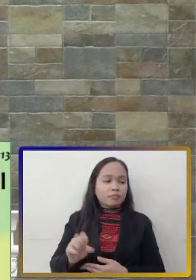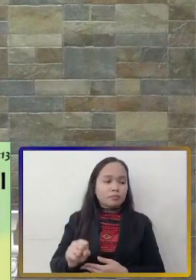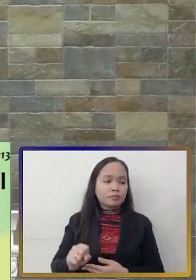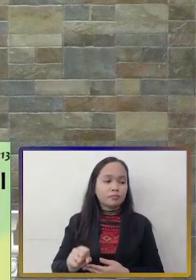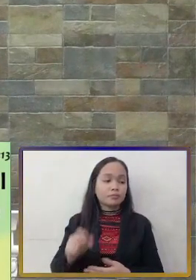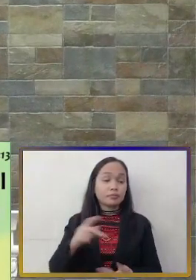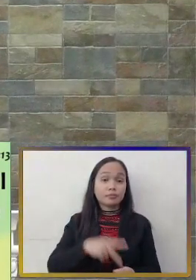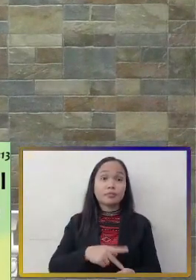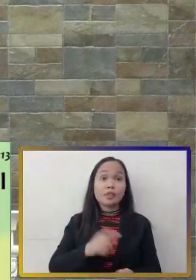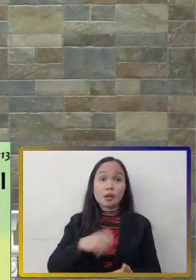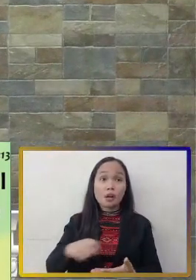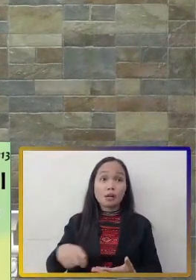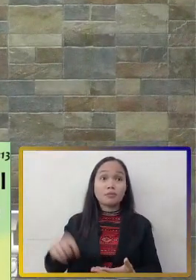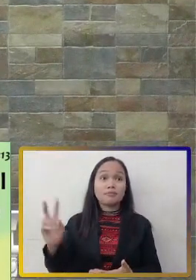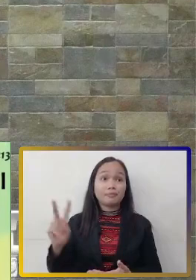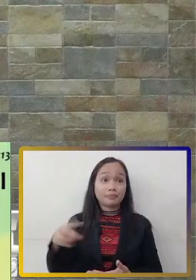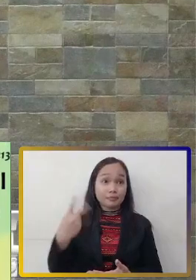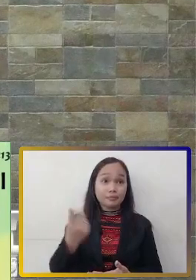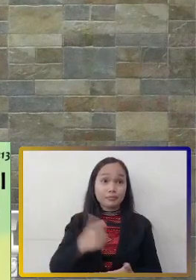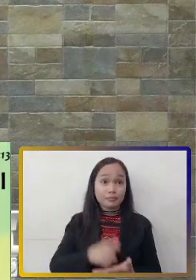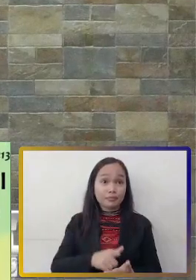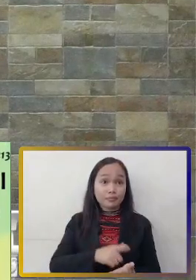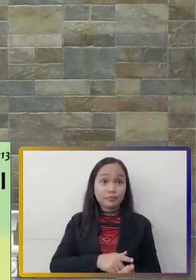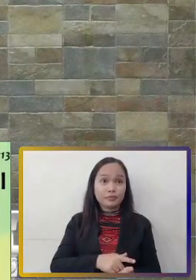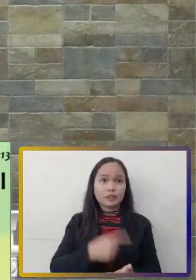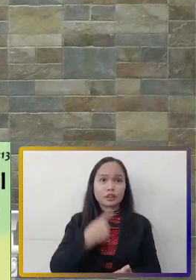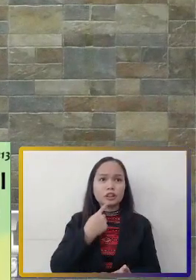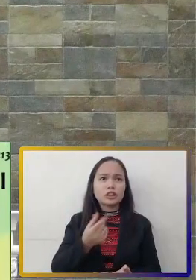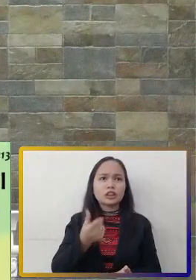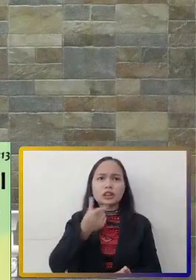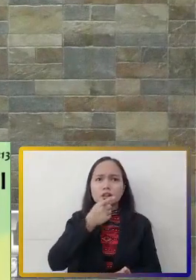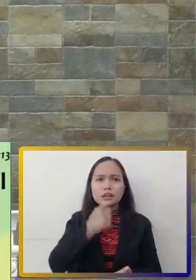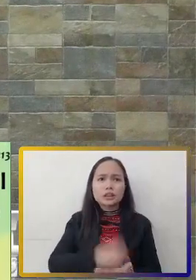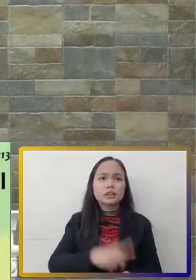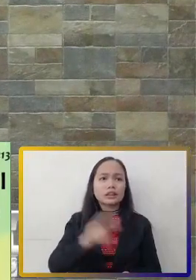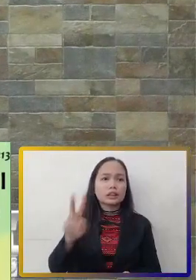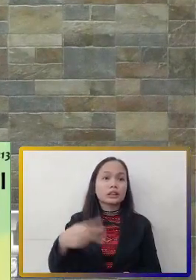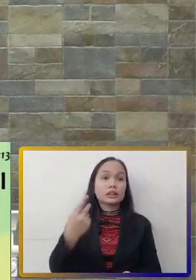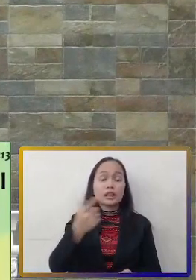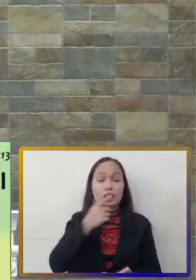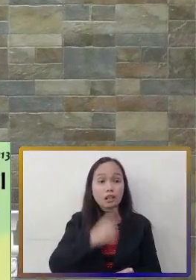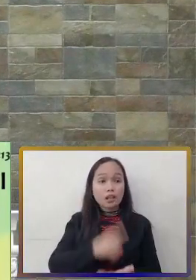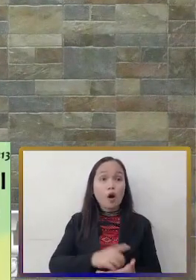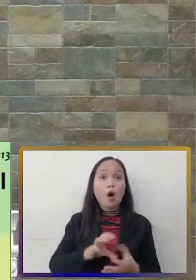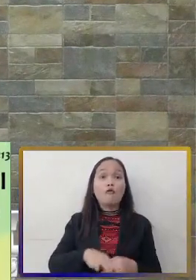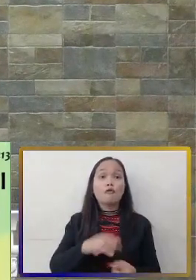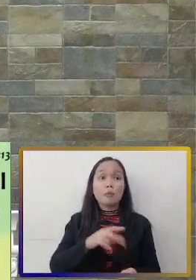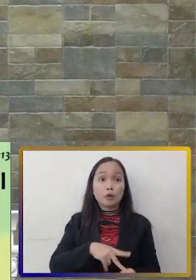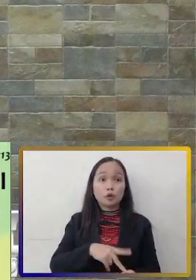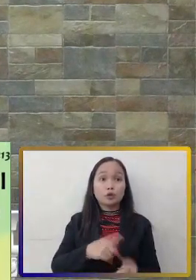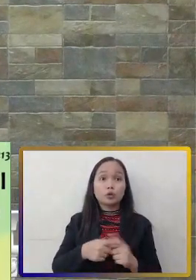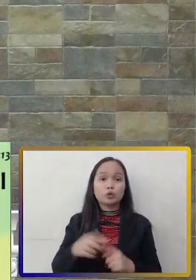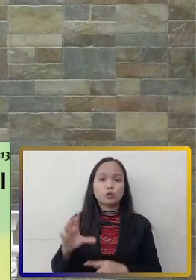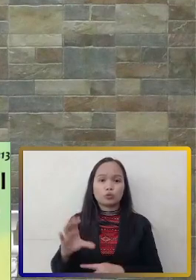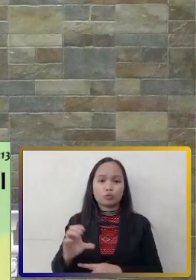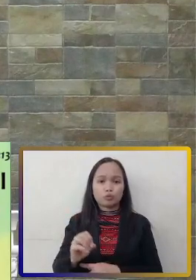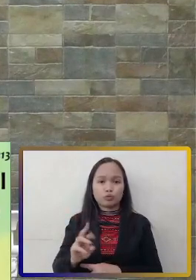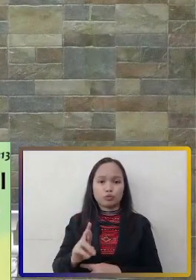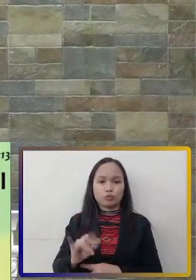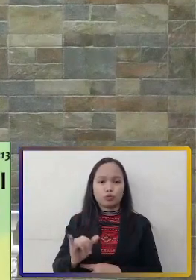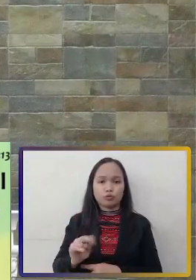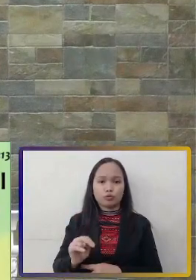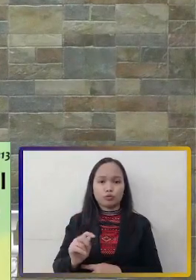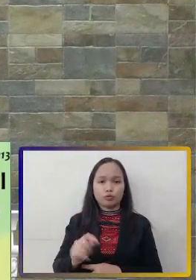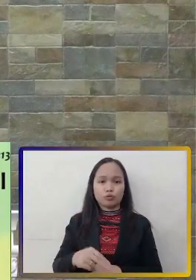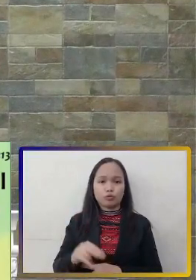another letter to the Corinthians. So that is what we call the second letter of the Apostle Paul to the Corinthians. All